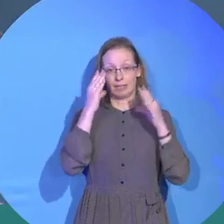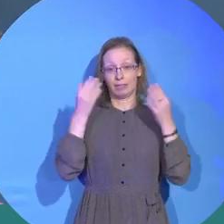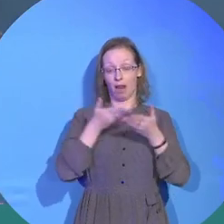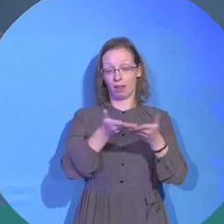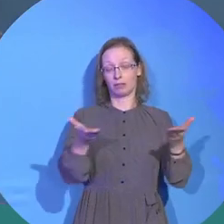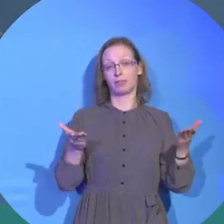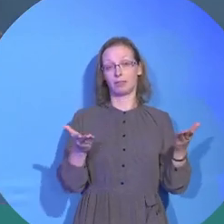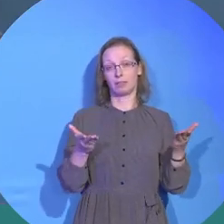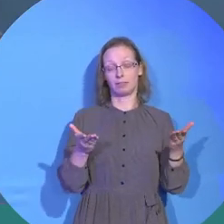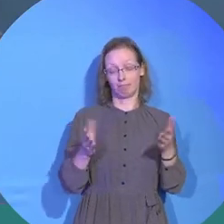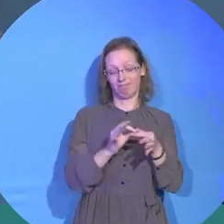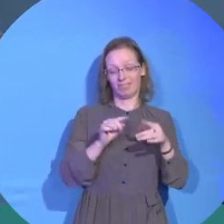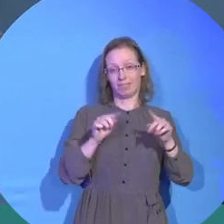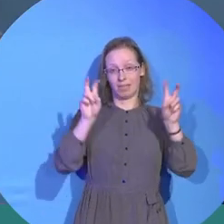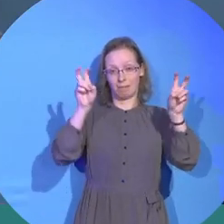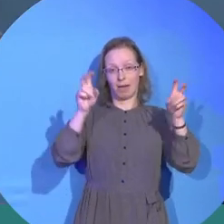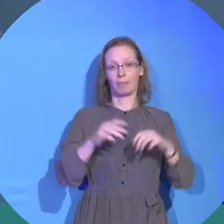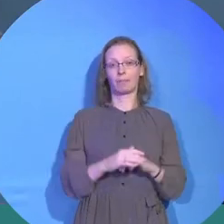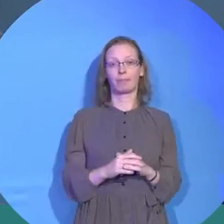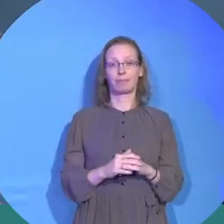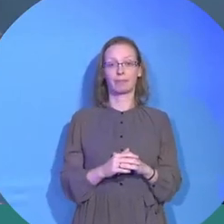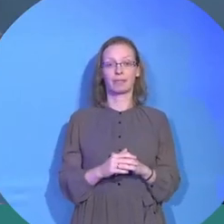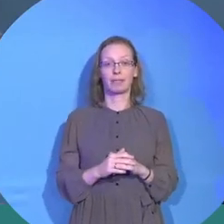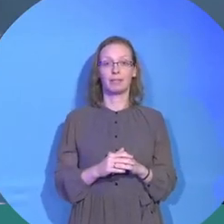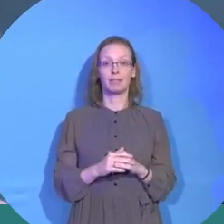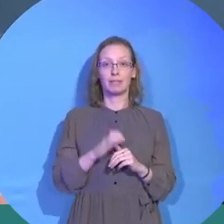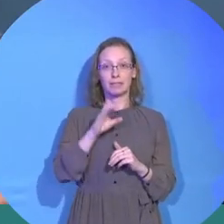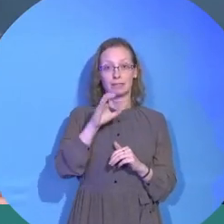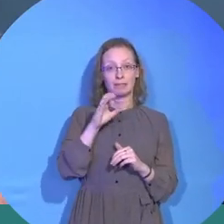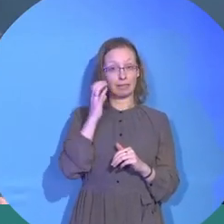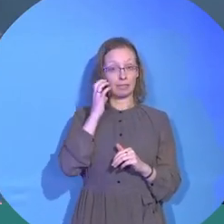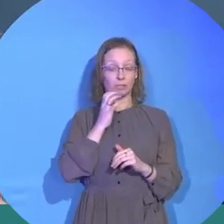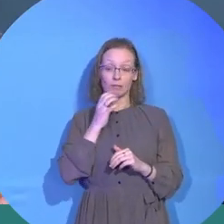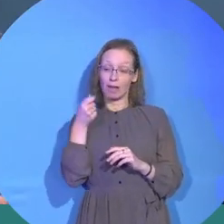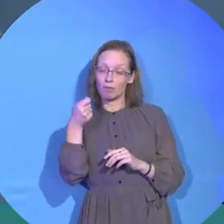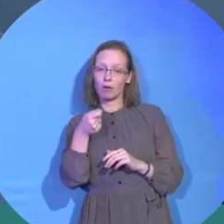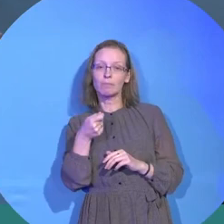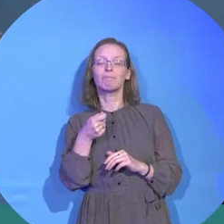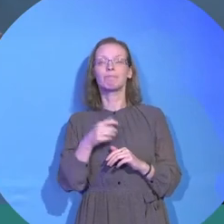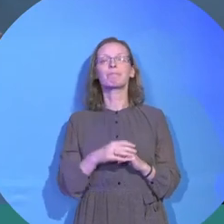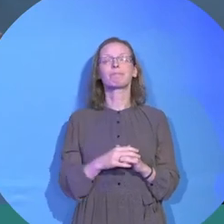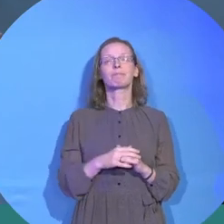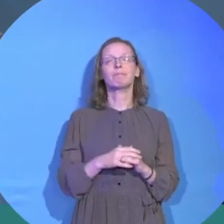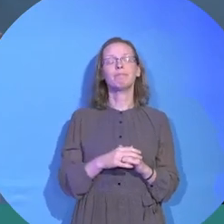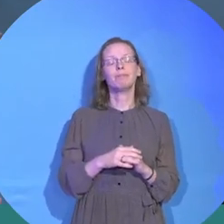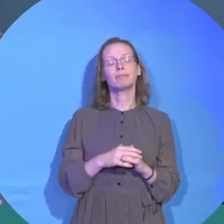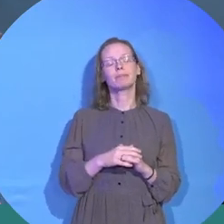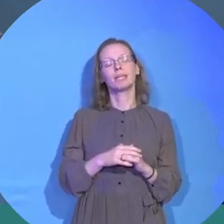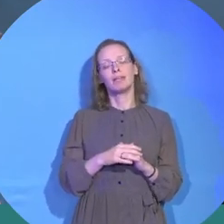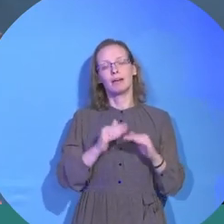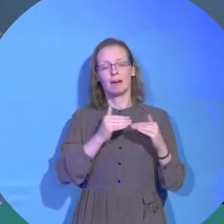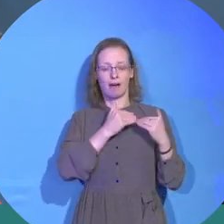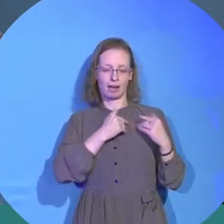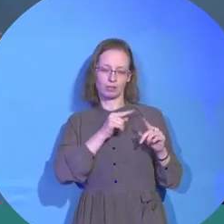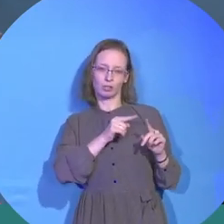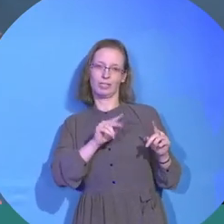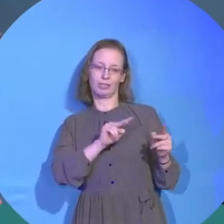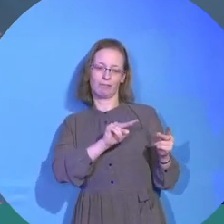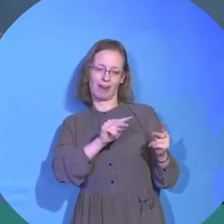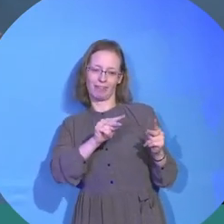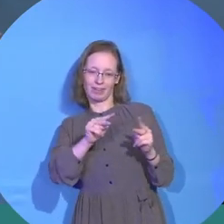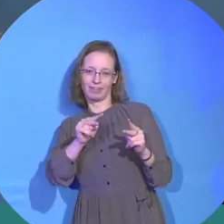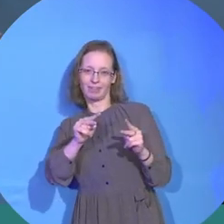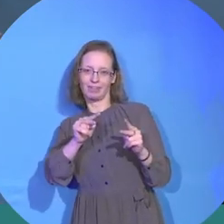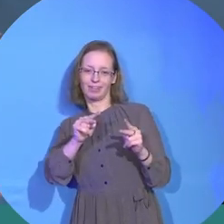thema gaat. Ja, heb jij daar nog iets op aan te vullen, Chris? Ja goed, kijk, de harten moeten eerst veranderd worden. En de wet die loopt daar achteraan vaak. Hè.